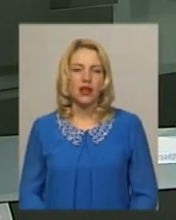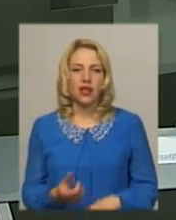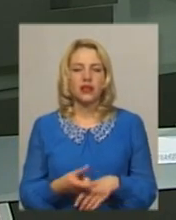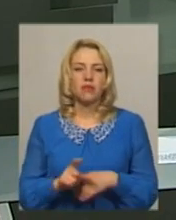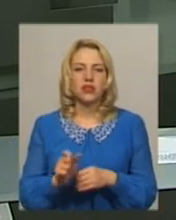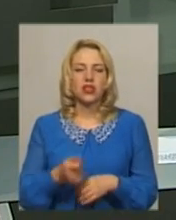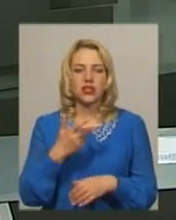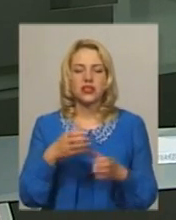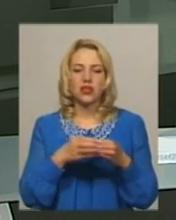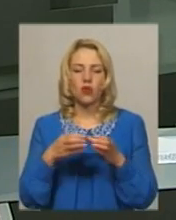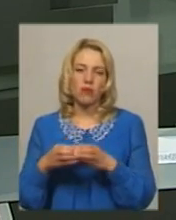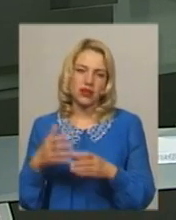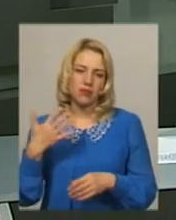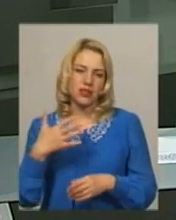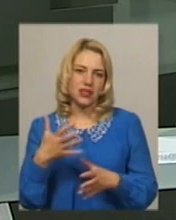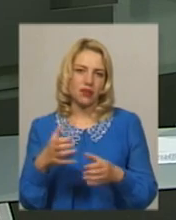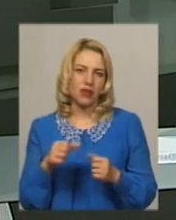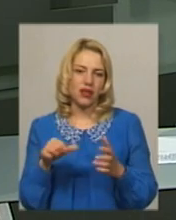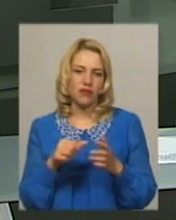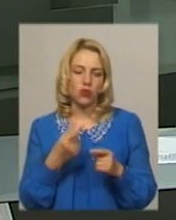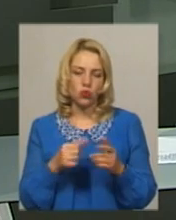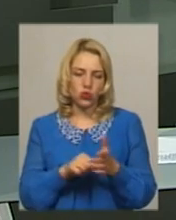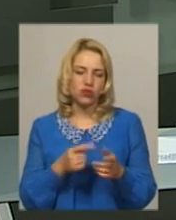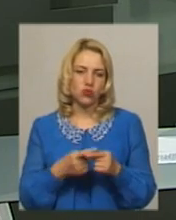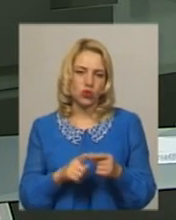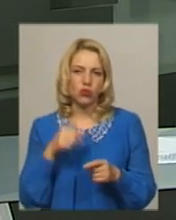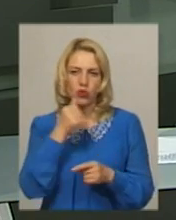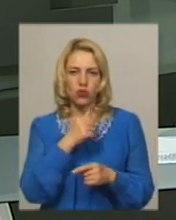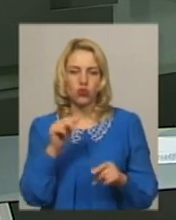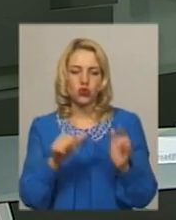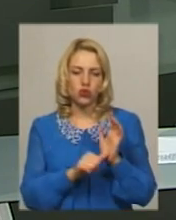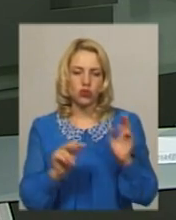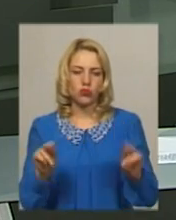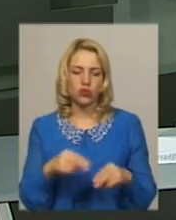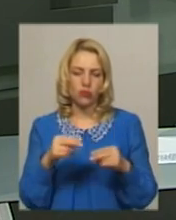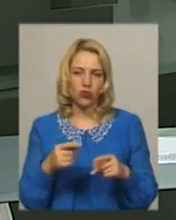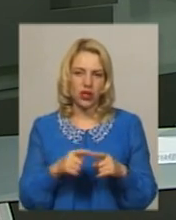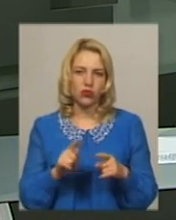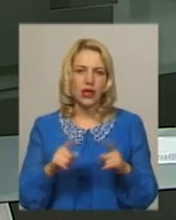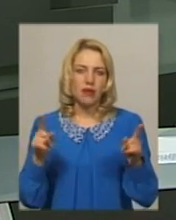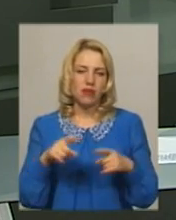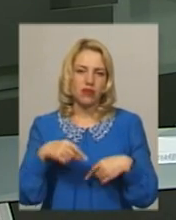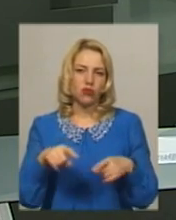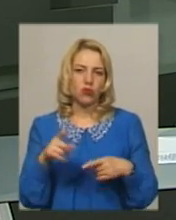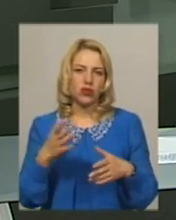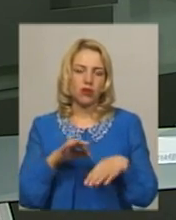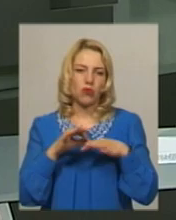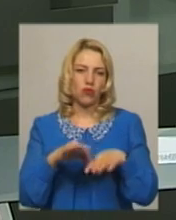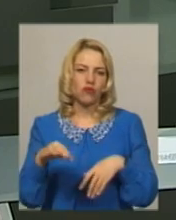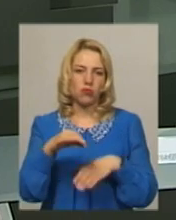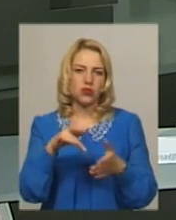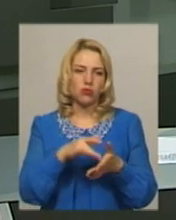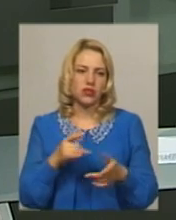Найбільша кількість команд – 50 – бере участь цього року у 6-му чемпіонаті преміум-ліги з міні-футболу, який проводиться у обласному